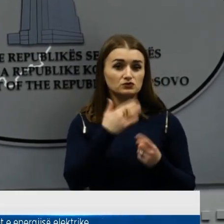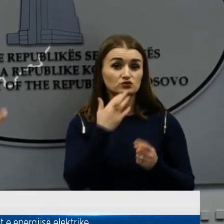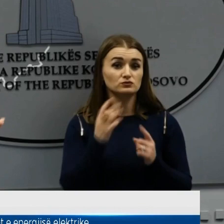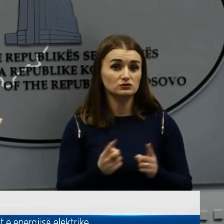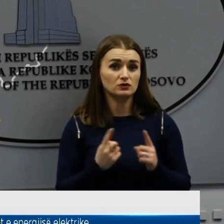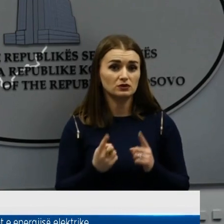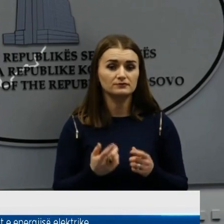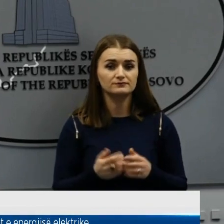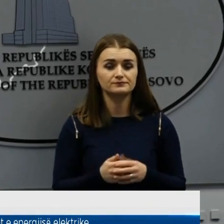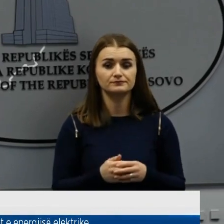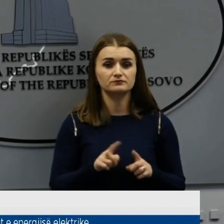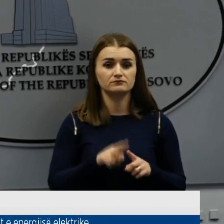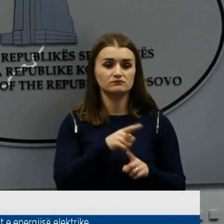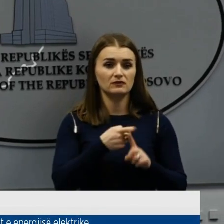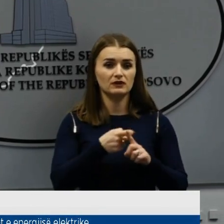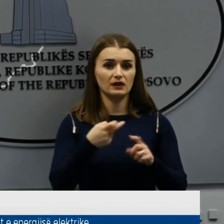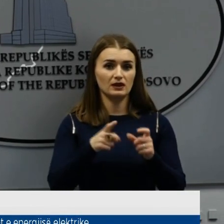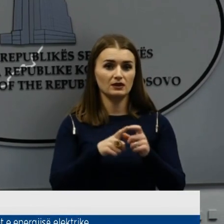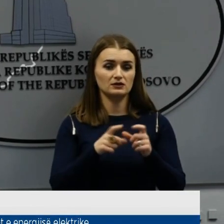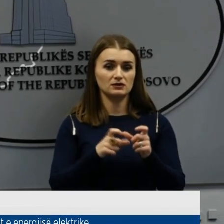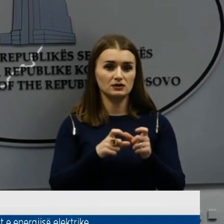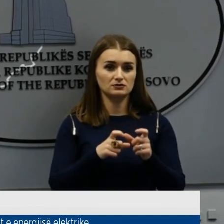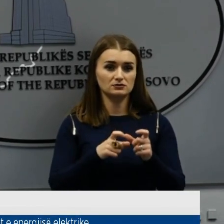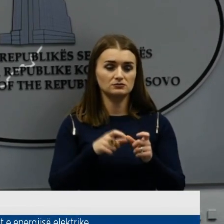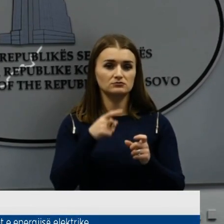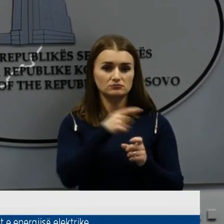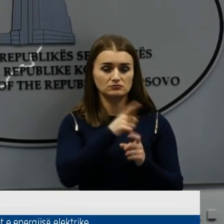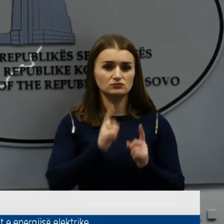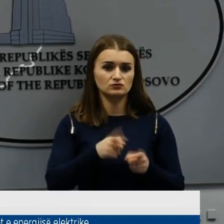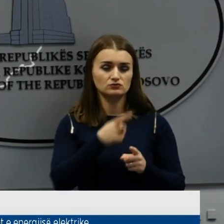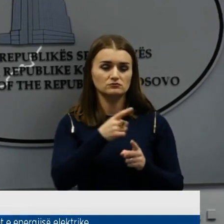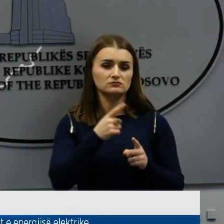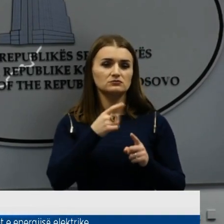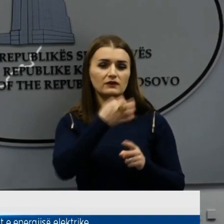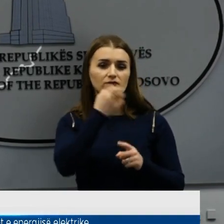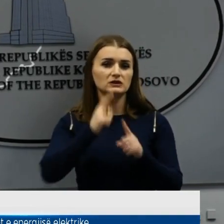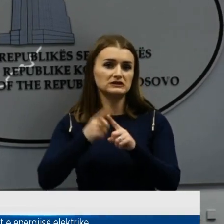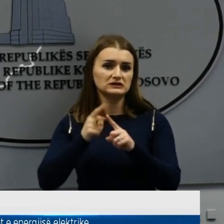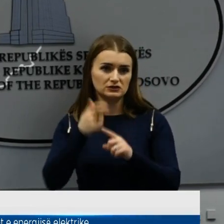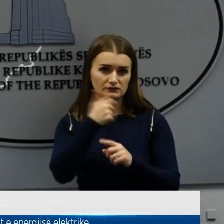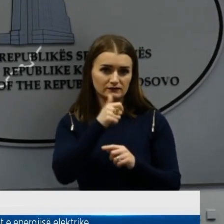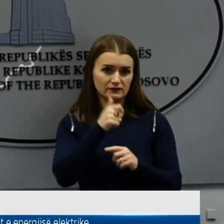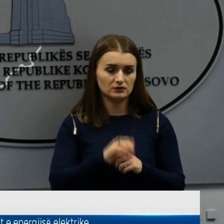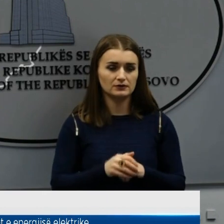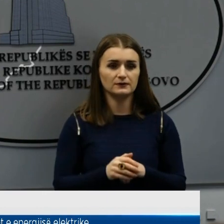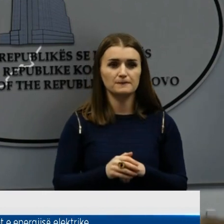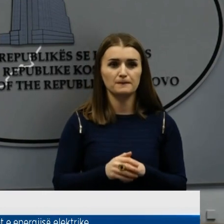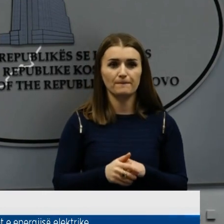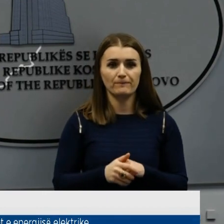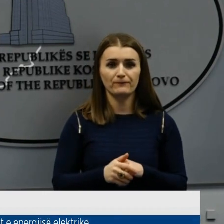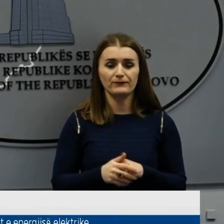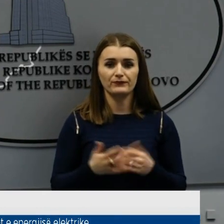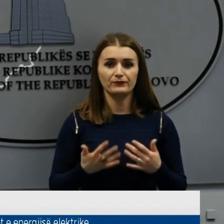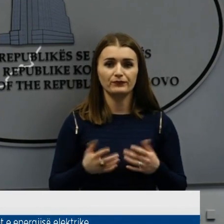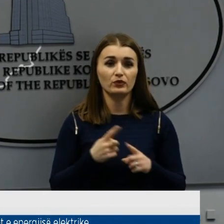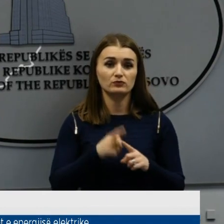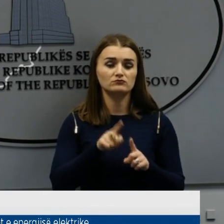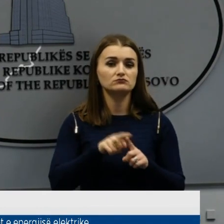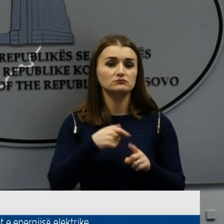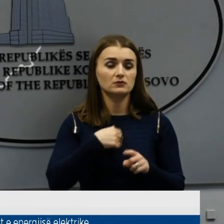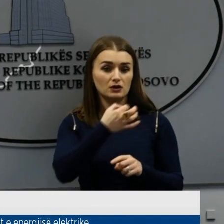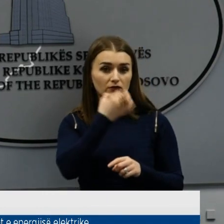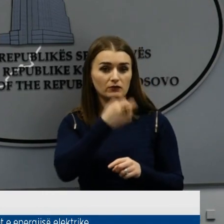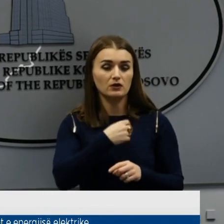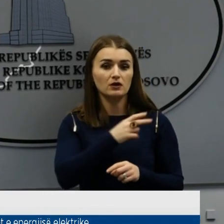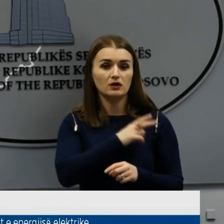sipas kecit, sigurisht keci do të njoftoj se i kanë detajet e sakta, mirë po me sa jam informuar unë, ka pas me